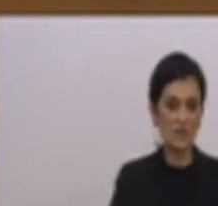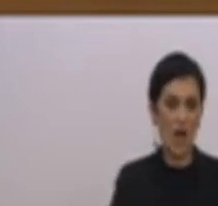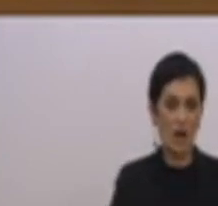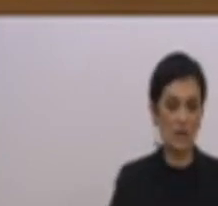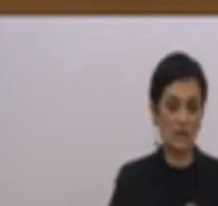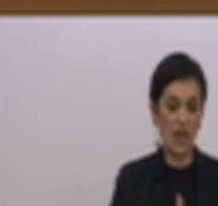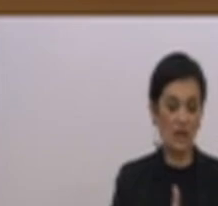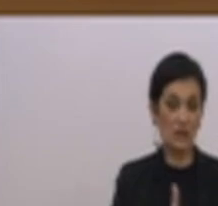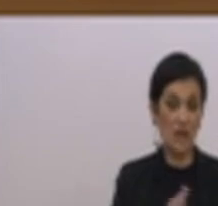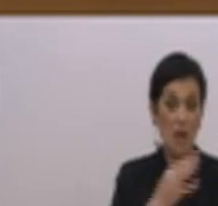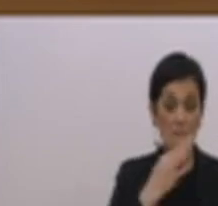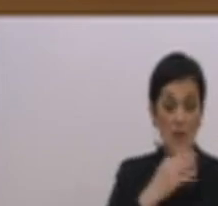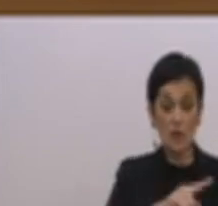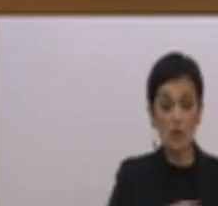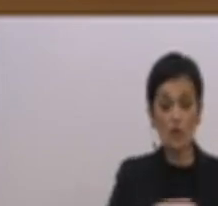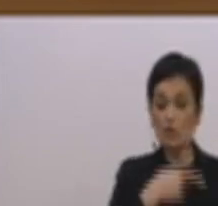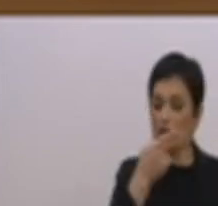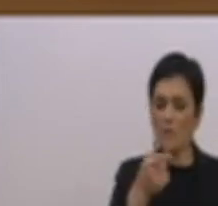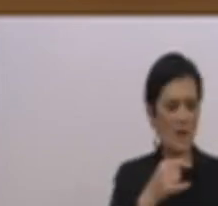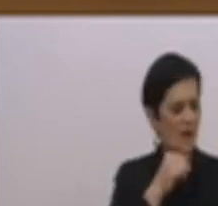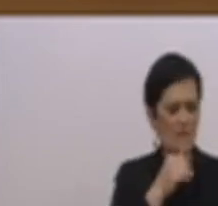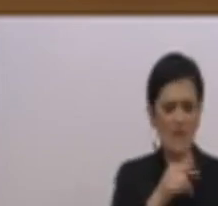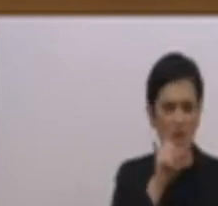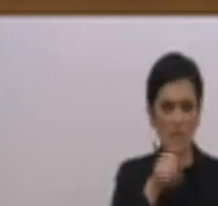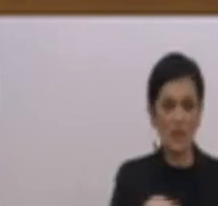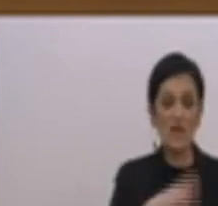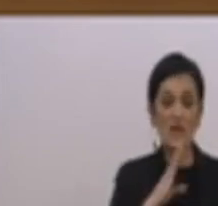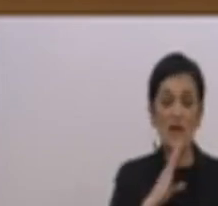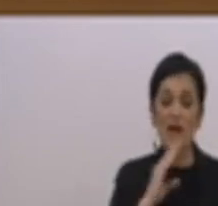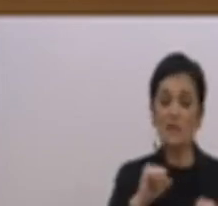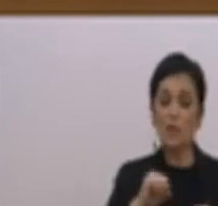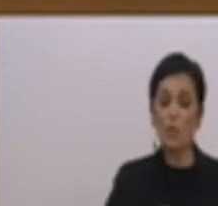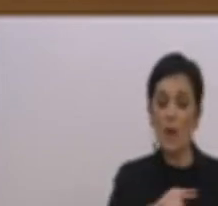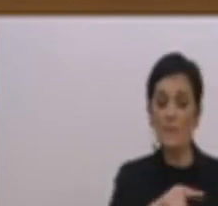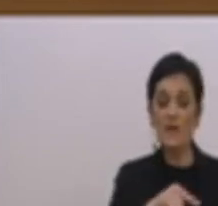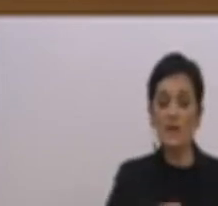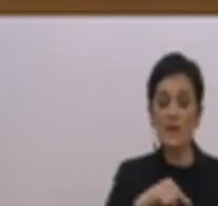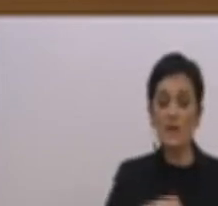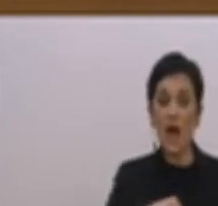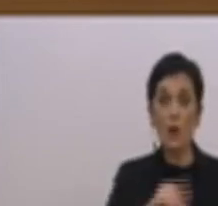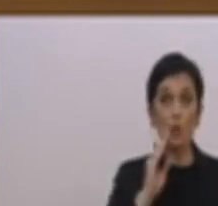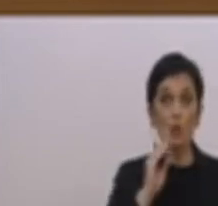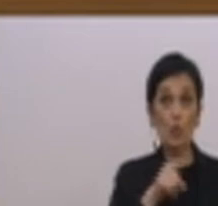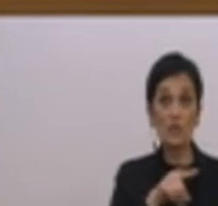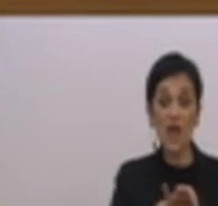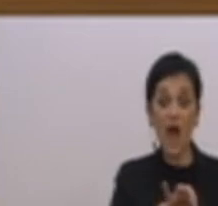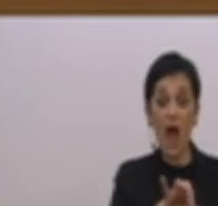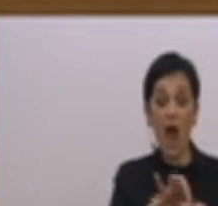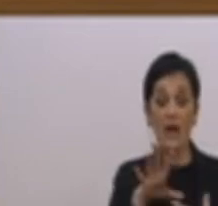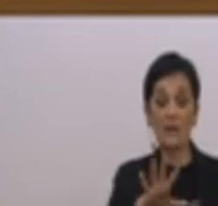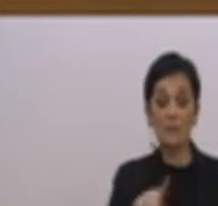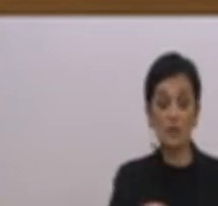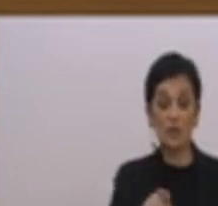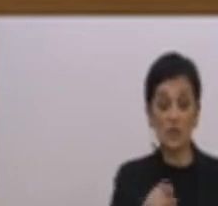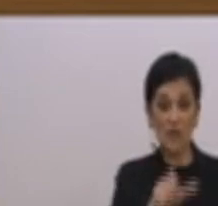Და ამის შემდეგ ვერ დავიჯერებ ნამდვილად, რომ ქალთა უფლებები გაწუხებთ. Როცა არ ემიჯნებით ასეთ